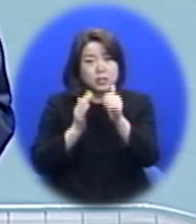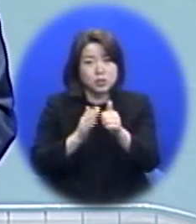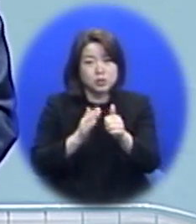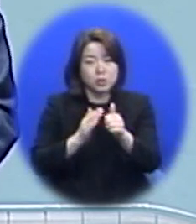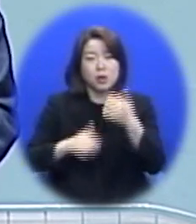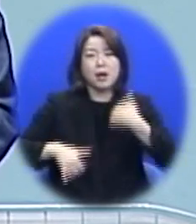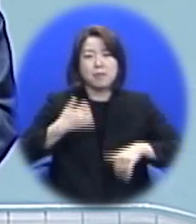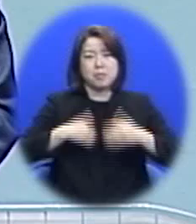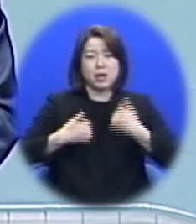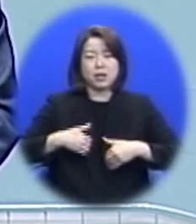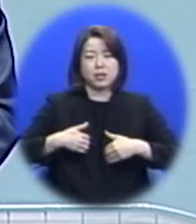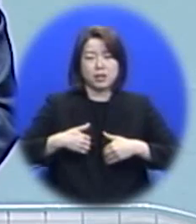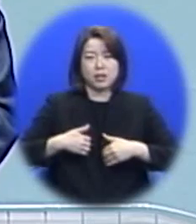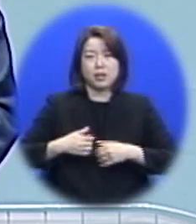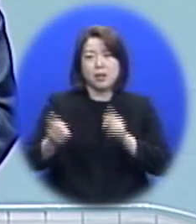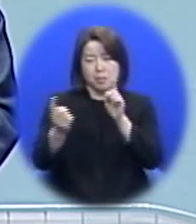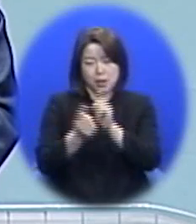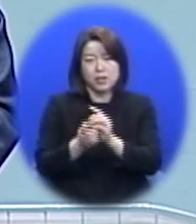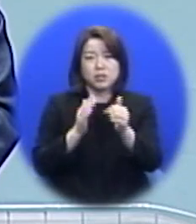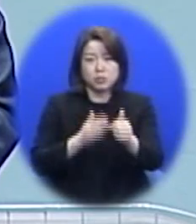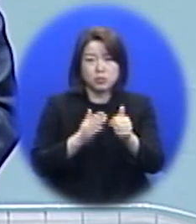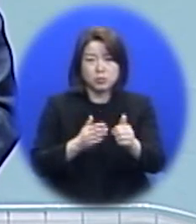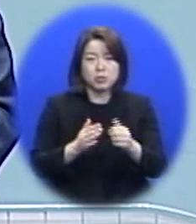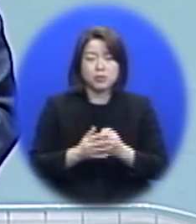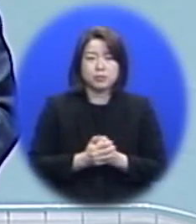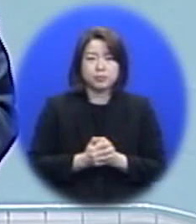하고 반갑게 맞아 주십시오.